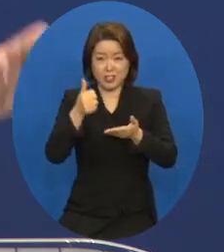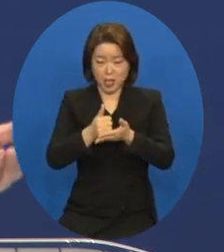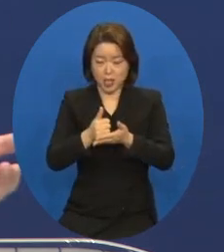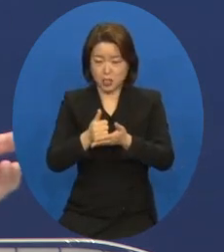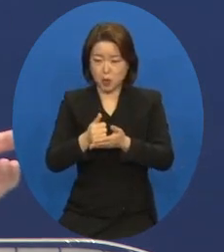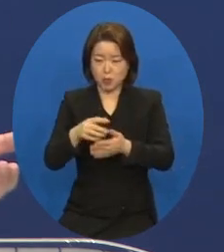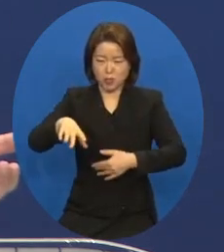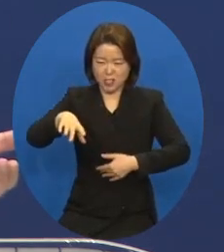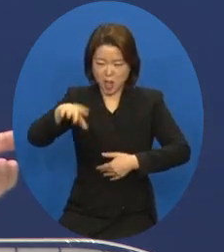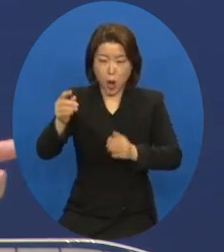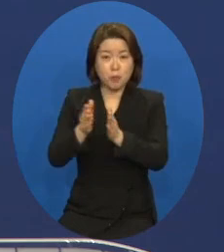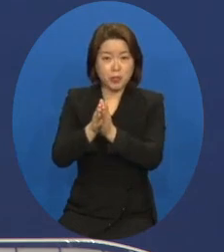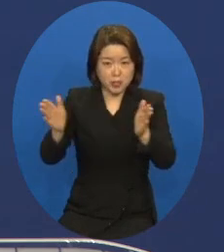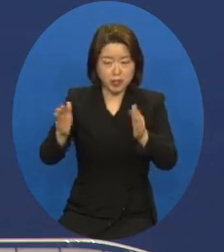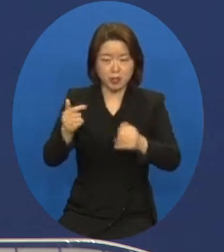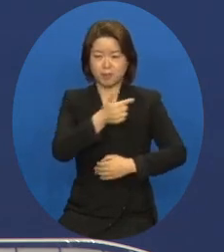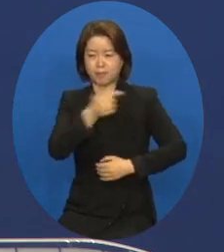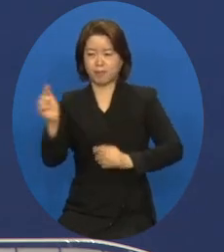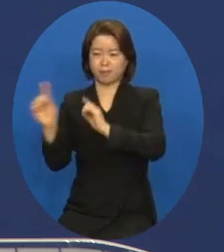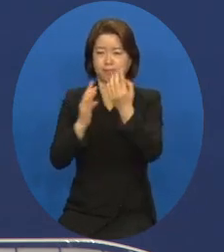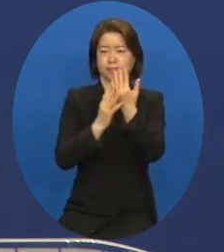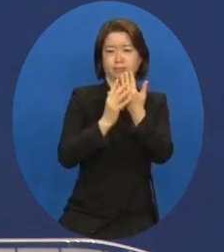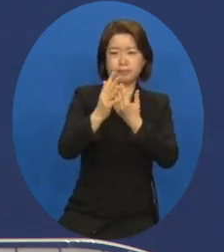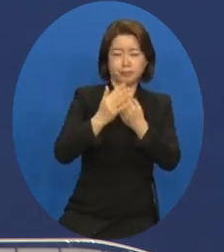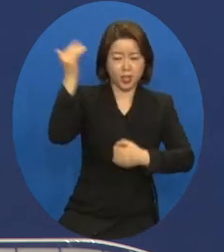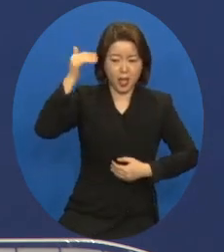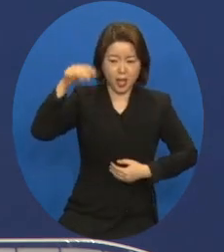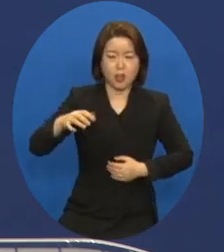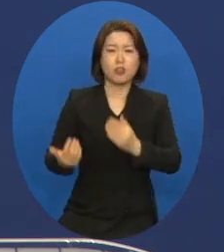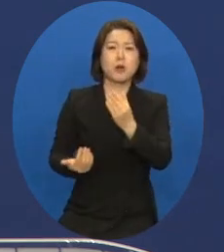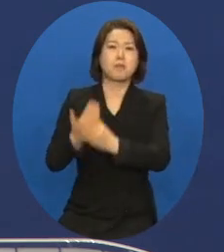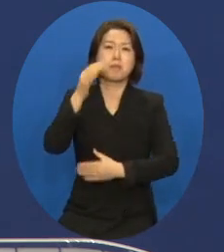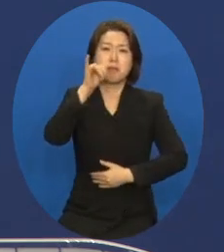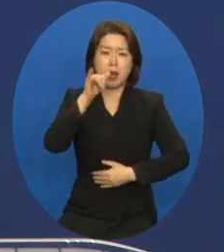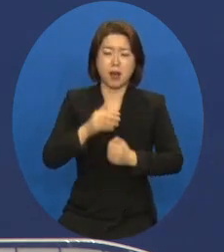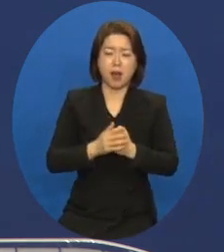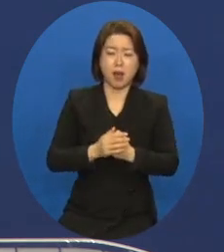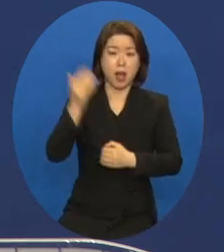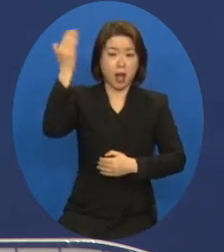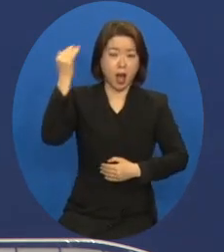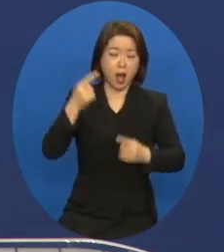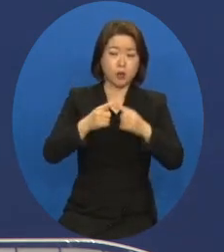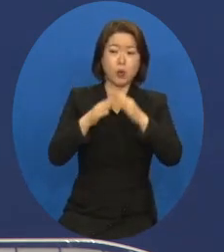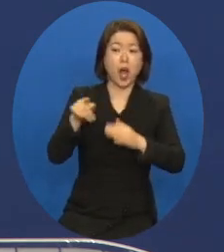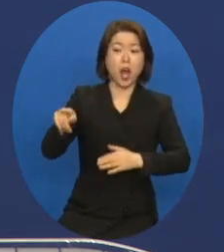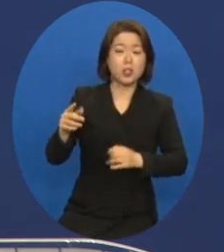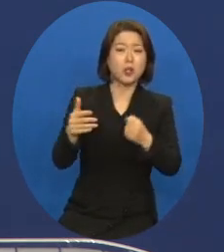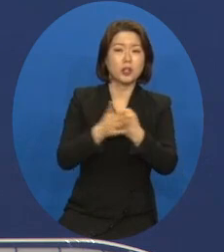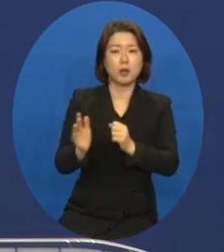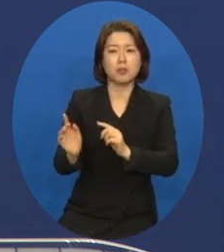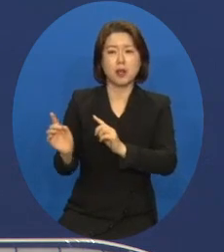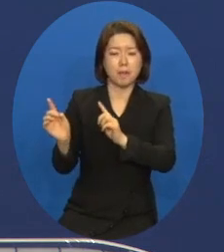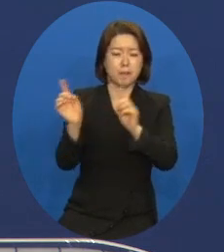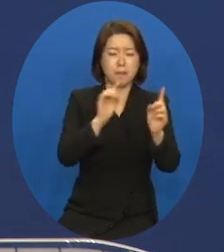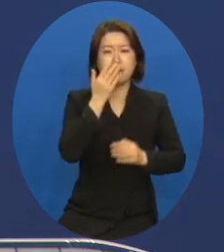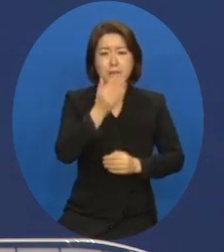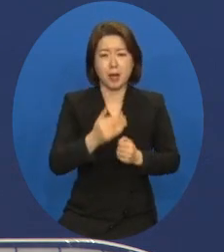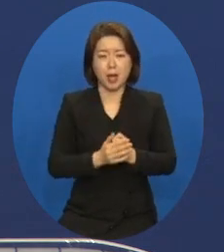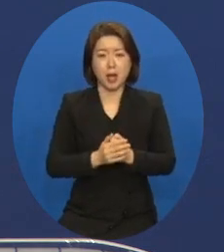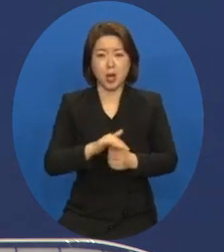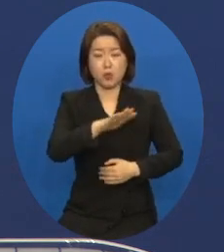대붕 2 한국교회 일어났고 한국교회가 그룹 인해서 살았고 우리 나라와